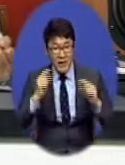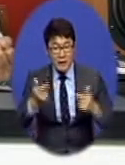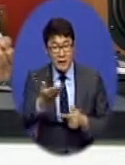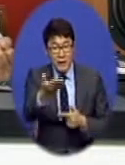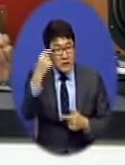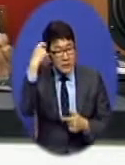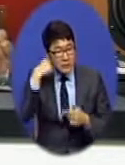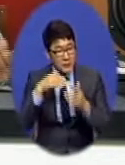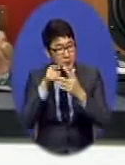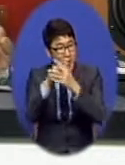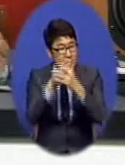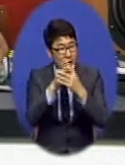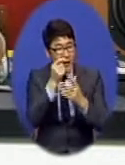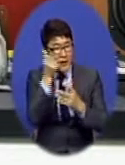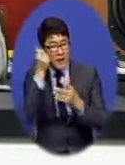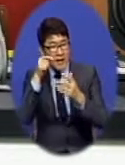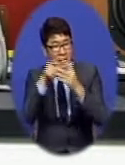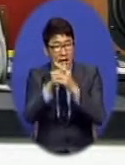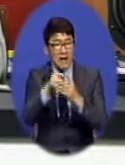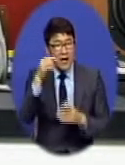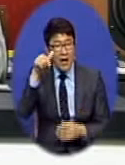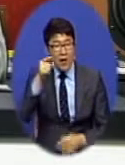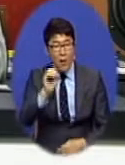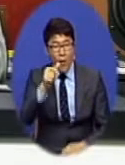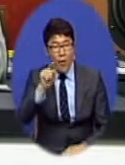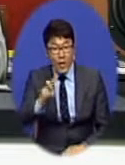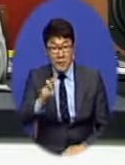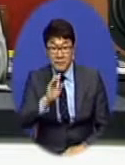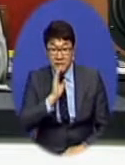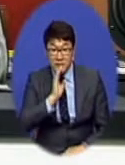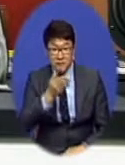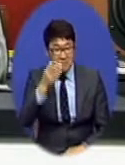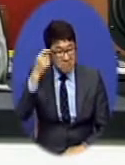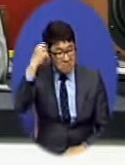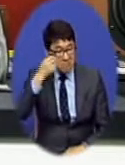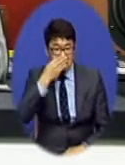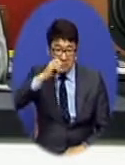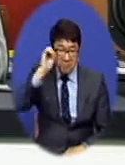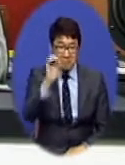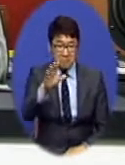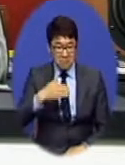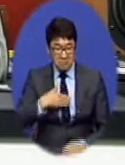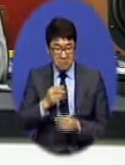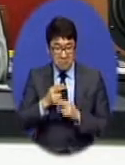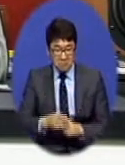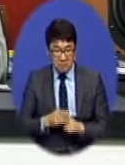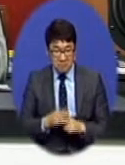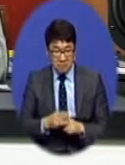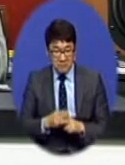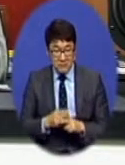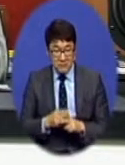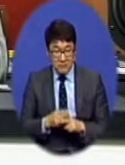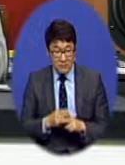상대방의 느낌까지 알아차리는 것이랍니다. 네, 맞습니다. 상대방의 느낌을 무시하거나 자의로 판단하지 않고